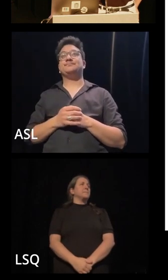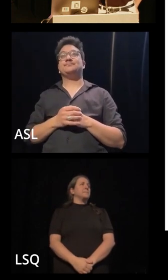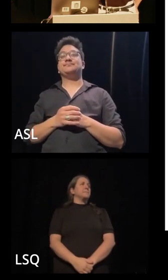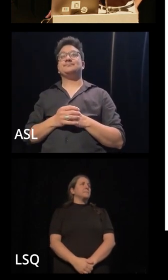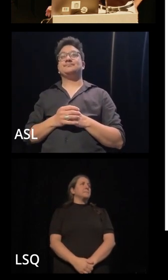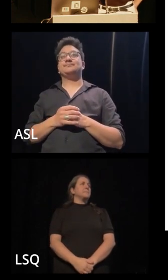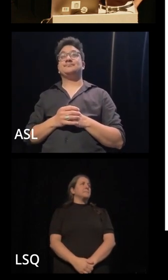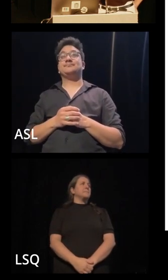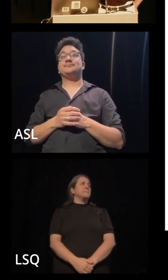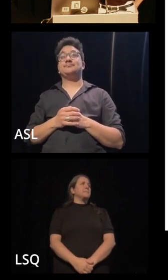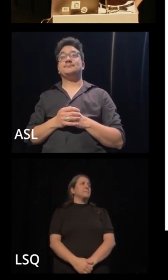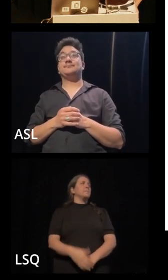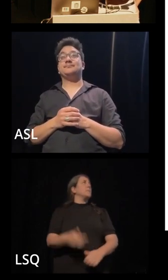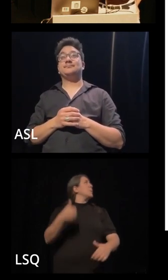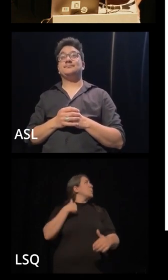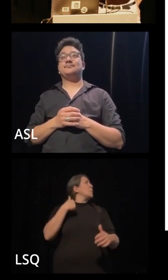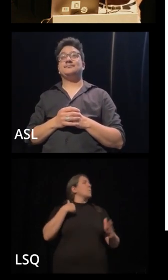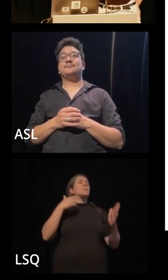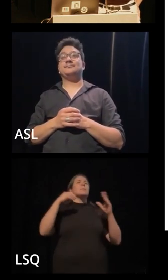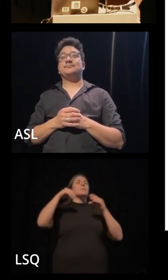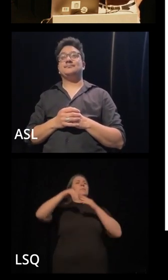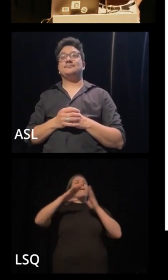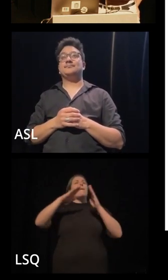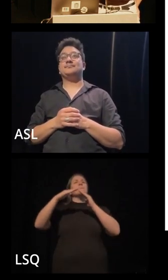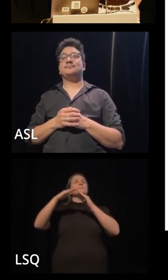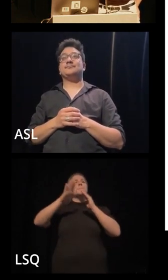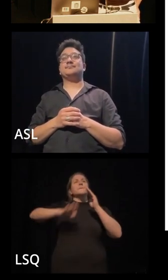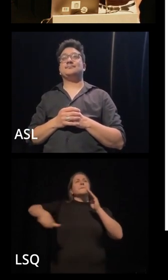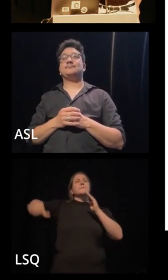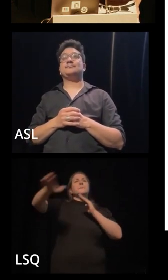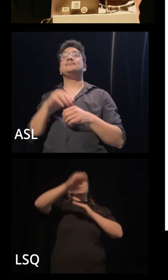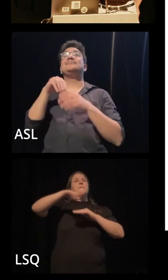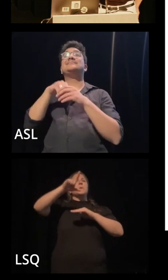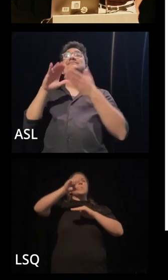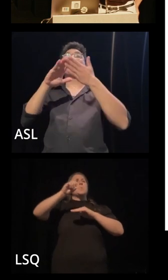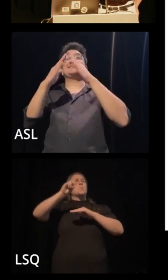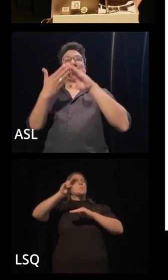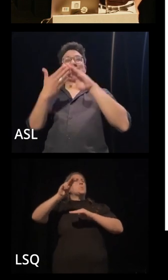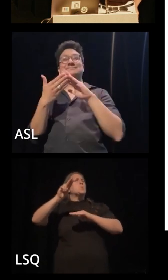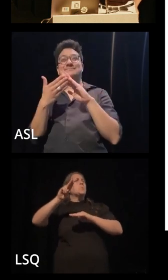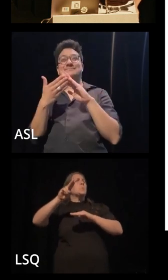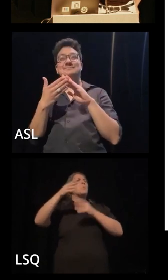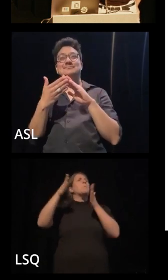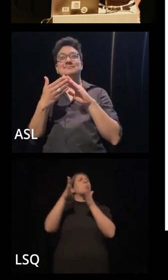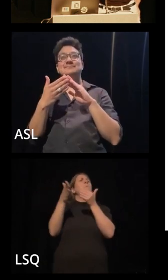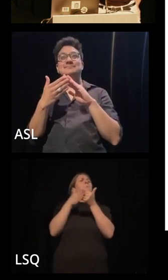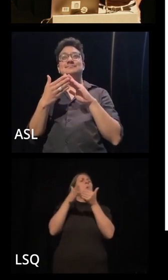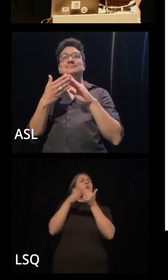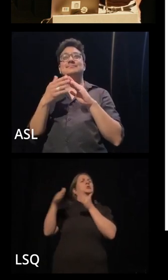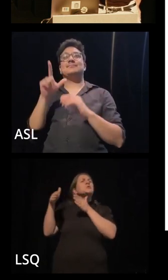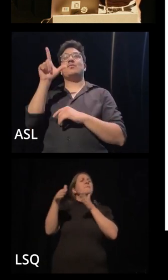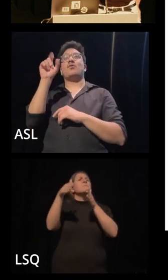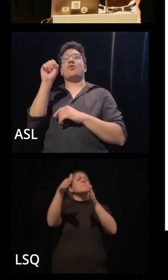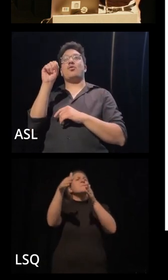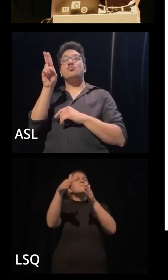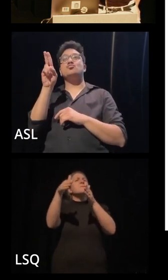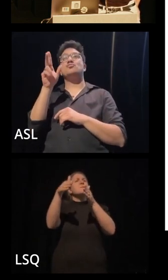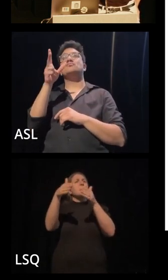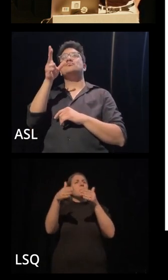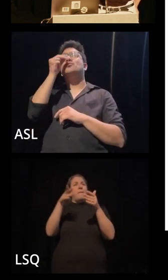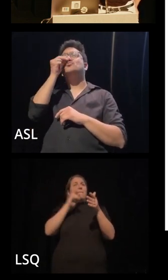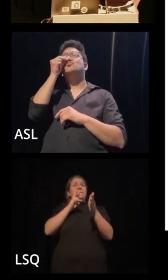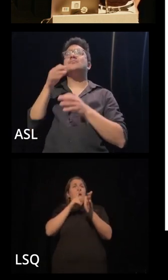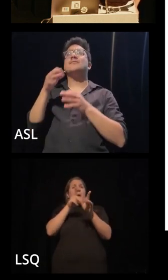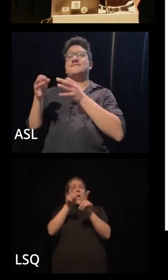Nous sommes dans la ville d'Irún, une ville frontalière sur le fleuve de la Bidasoa, la frontière